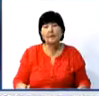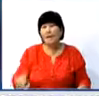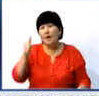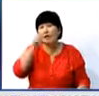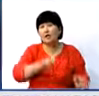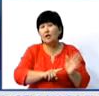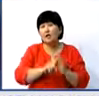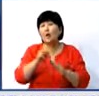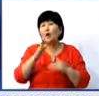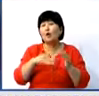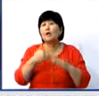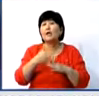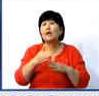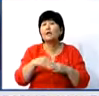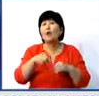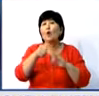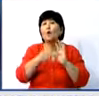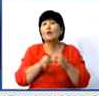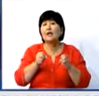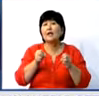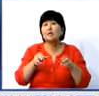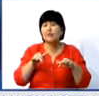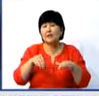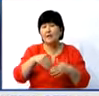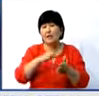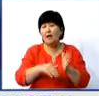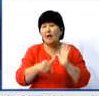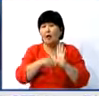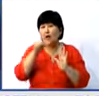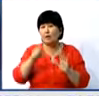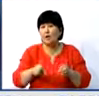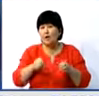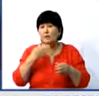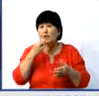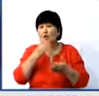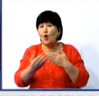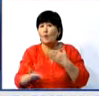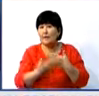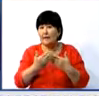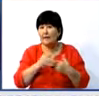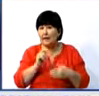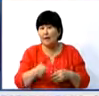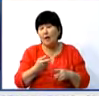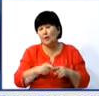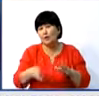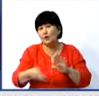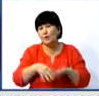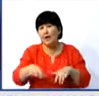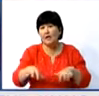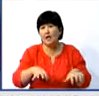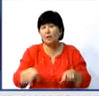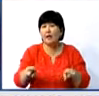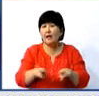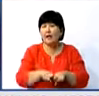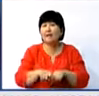Жыл басынан бері құрылыс саласына қатысты 16 қылмыстық іс тіркеліп, 6 тұлға қылмыстық жауапкершілікке тартылған. Бұл туралы сыбайлас жемқорлыққа